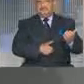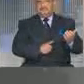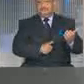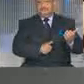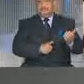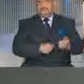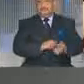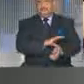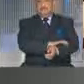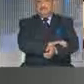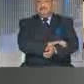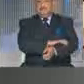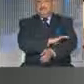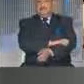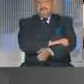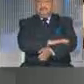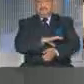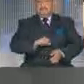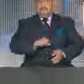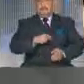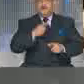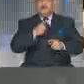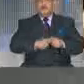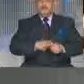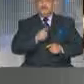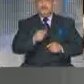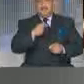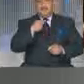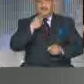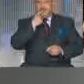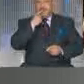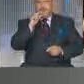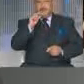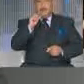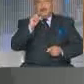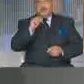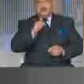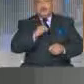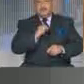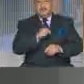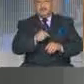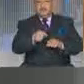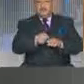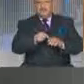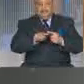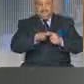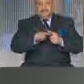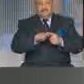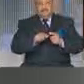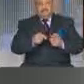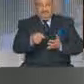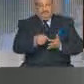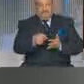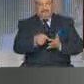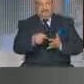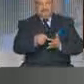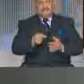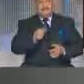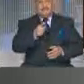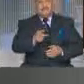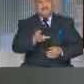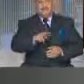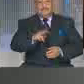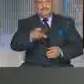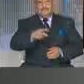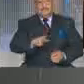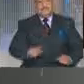التوعوية. جيت أنا لأنه فيه فحص مجاني باش تفقد صحتي. أول مرة تعمل تحليل؟ أول مرة نعمل تحليل،